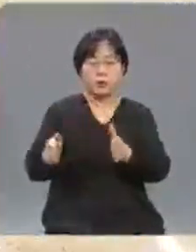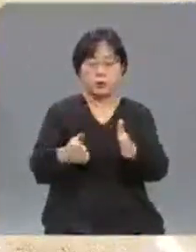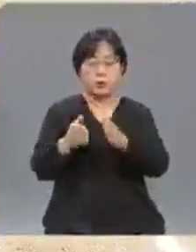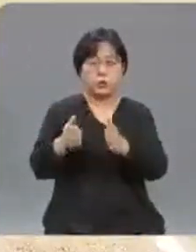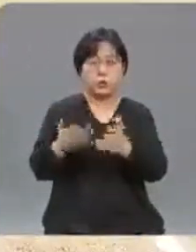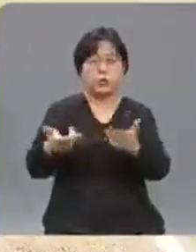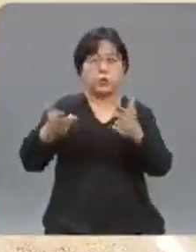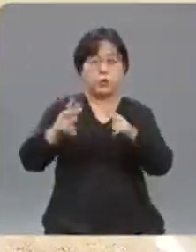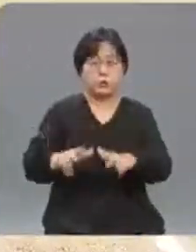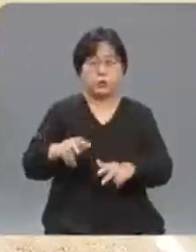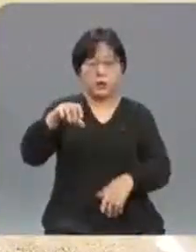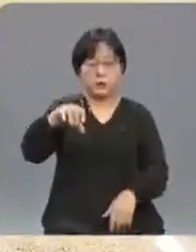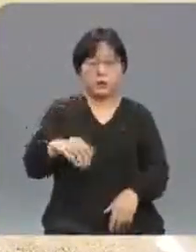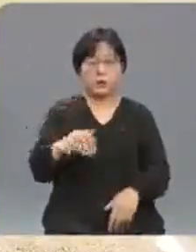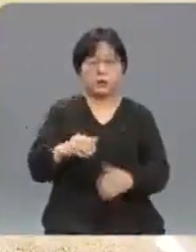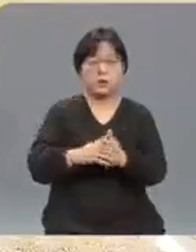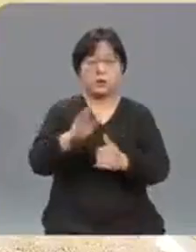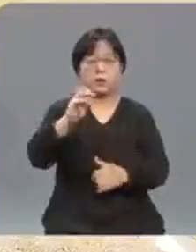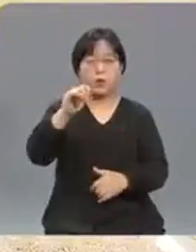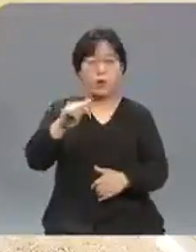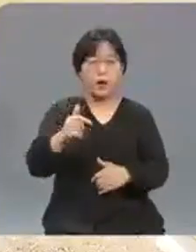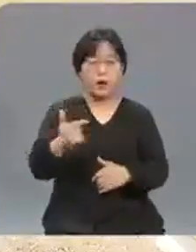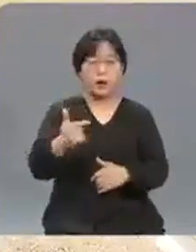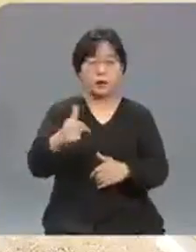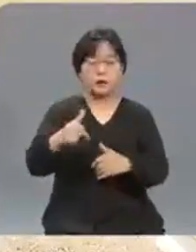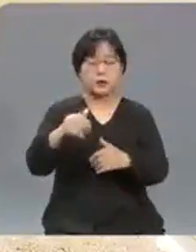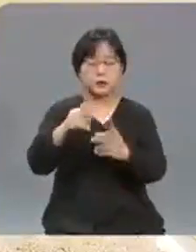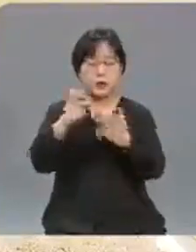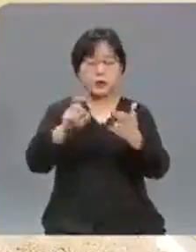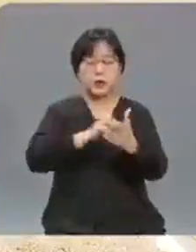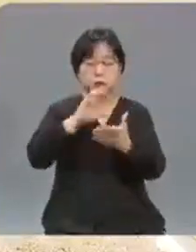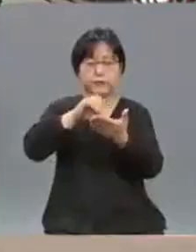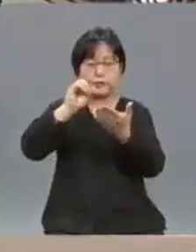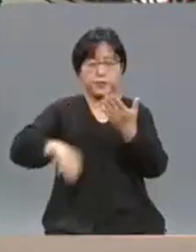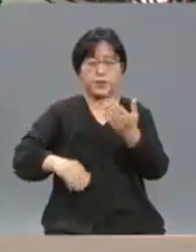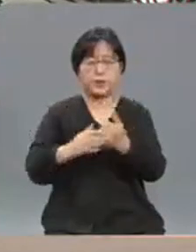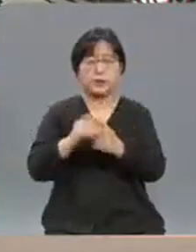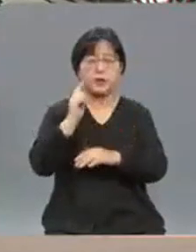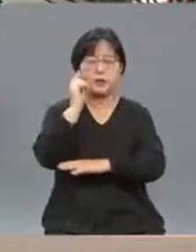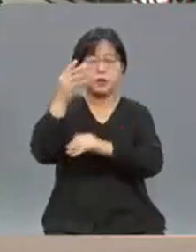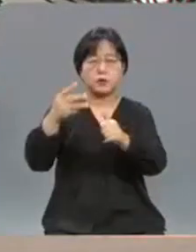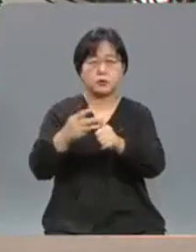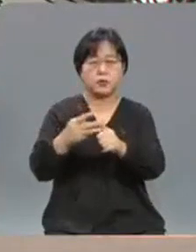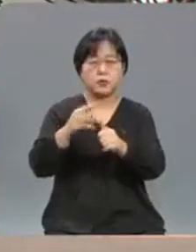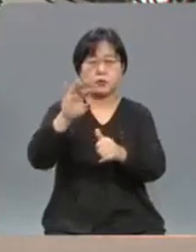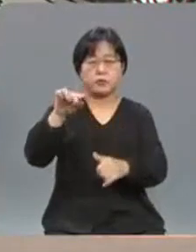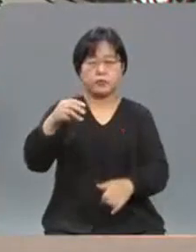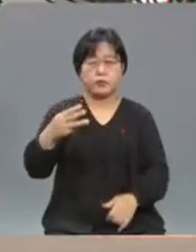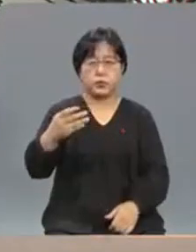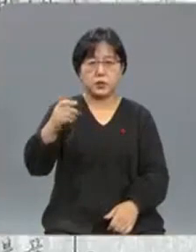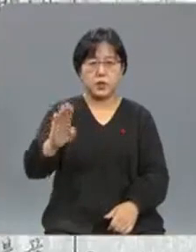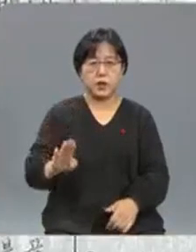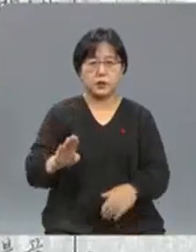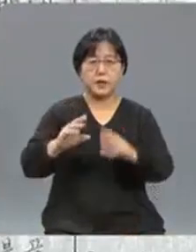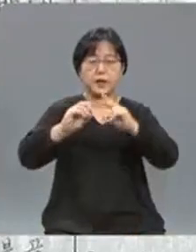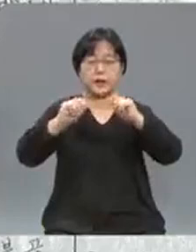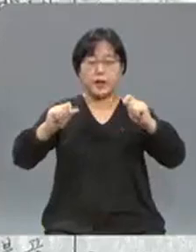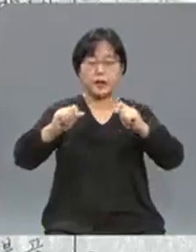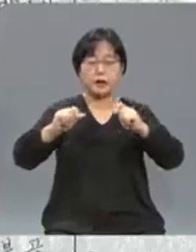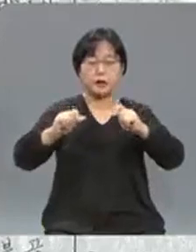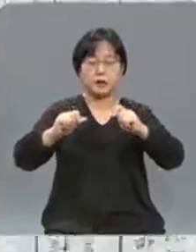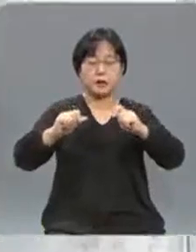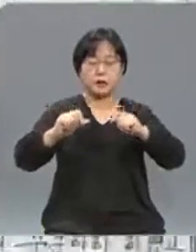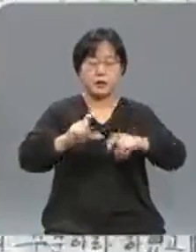입구에 설치된 표지석에서 모산 명칭을 뺐습니다 영광군은 불갑사는 이미 국토지리 정보원에